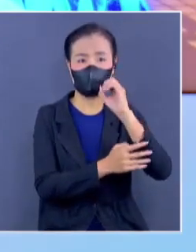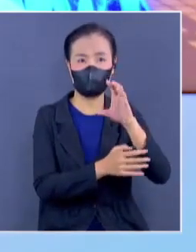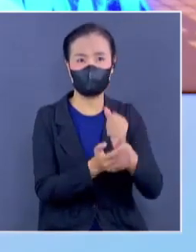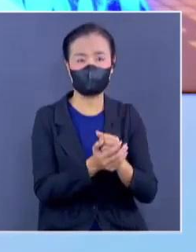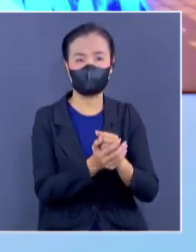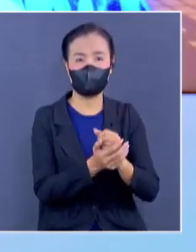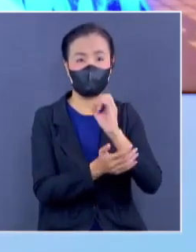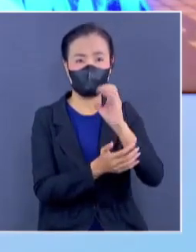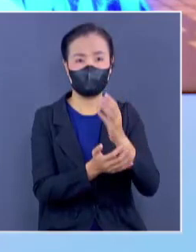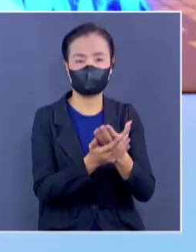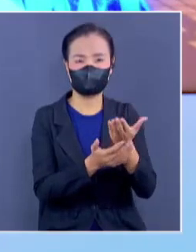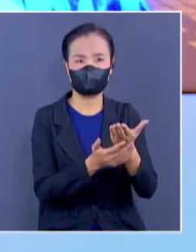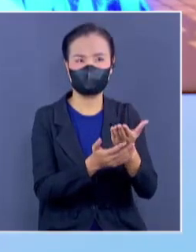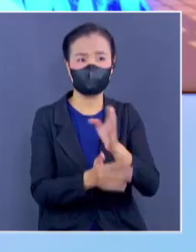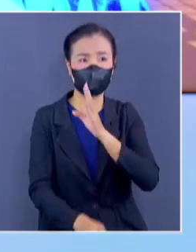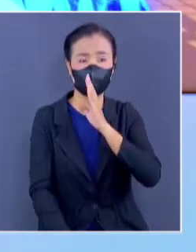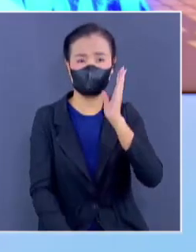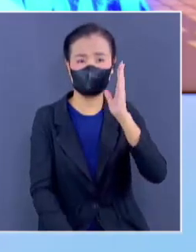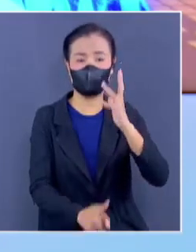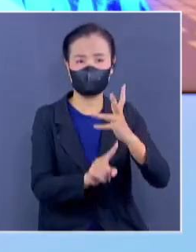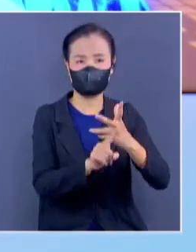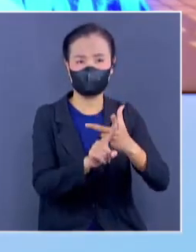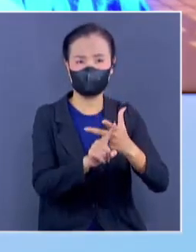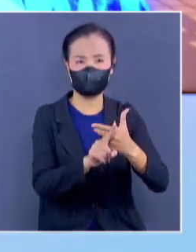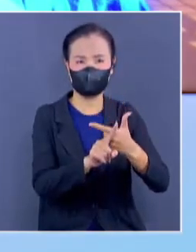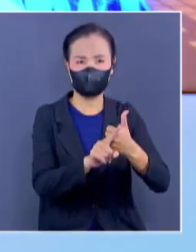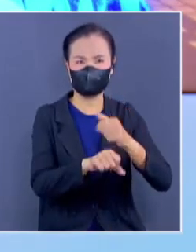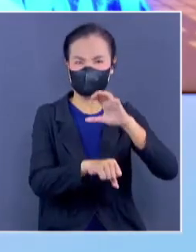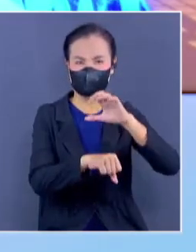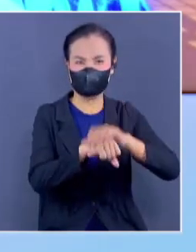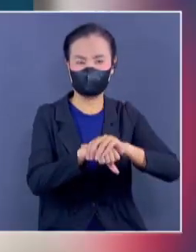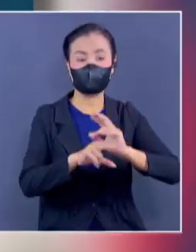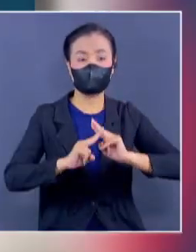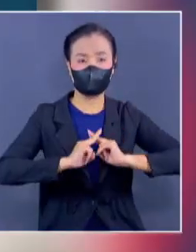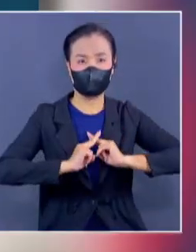านรายการหนึ่งออกว่าถ้าหากฝ่ายชายเจ้าชู้จะจัดการด้วยตัวเองเลยค่ะ